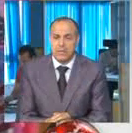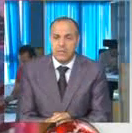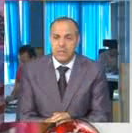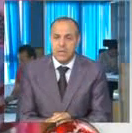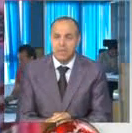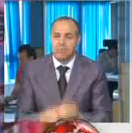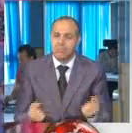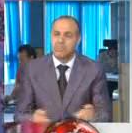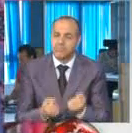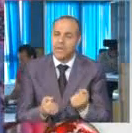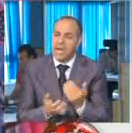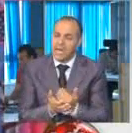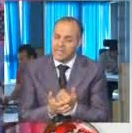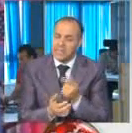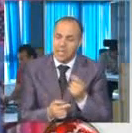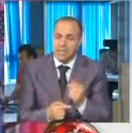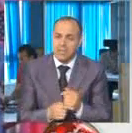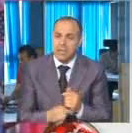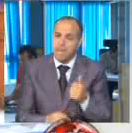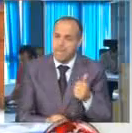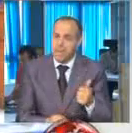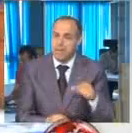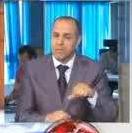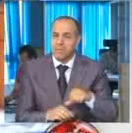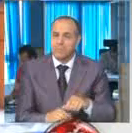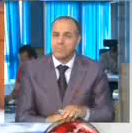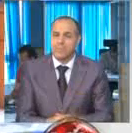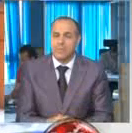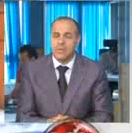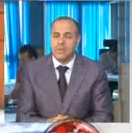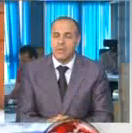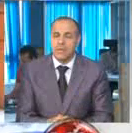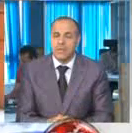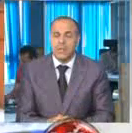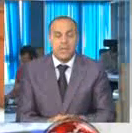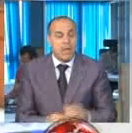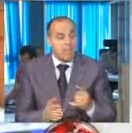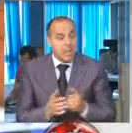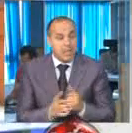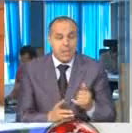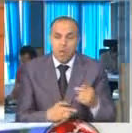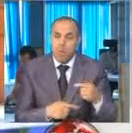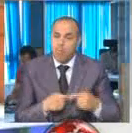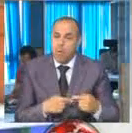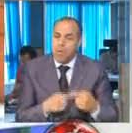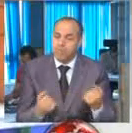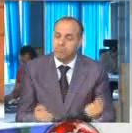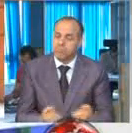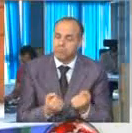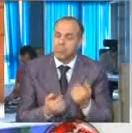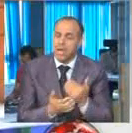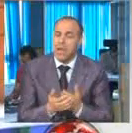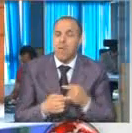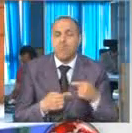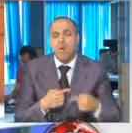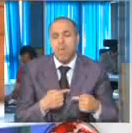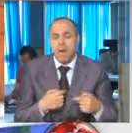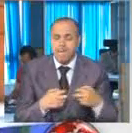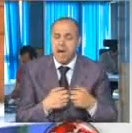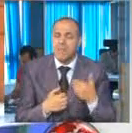حركة اقتصادية باية في وسط البلاد. وهي كبلاد رمادة معناتها ناقصة حركة اقتصادية ومعارض وكل